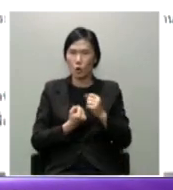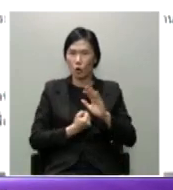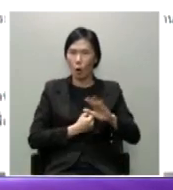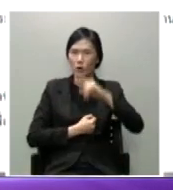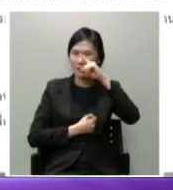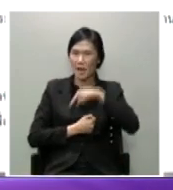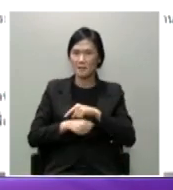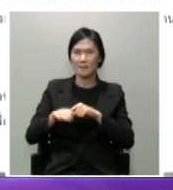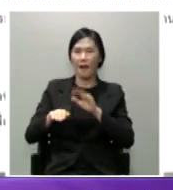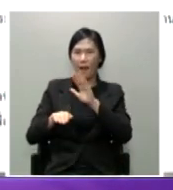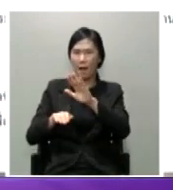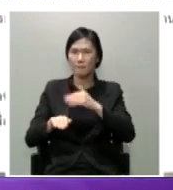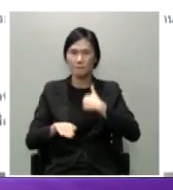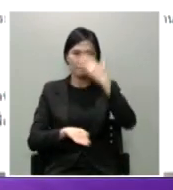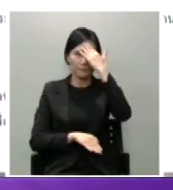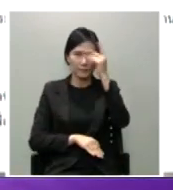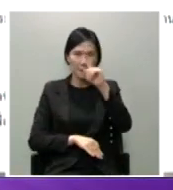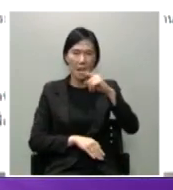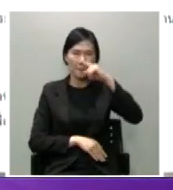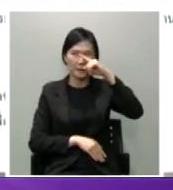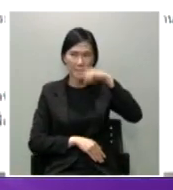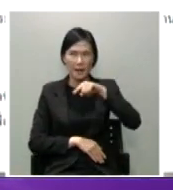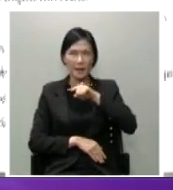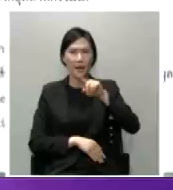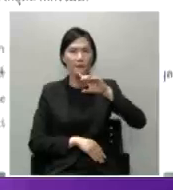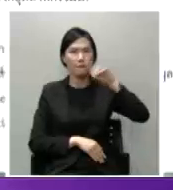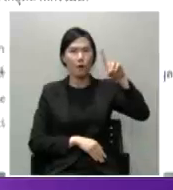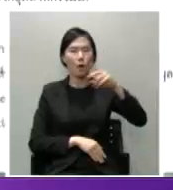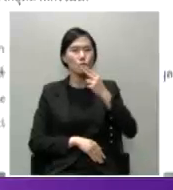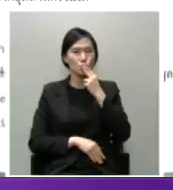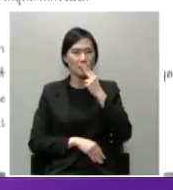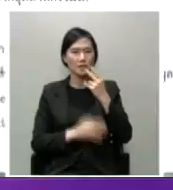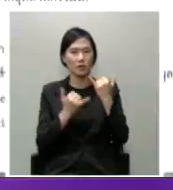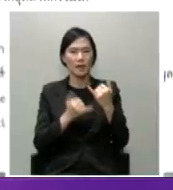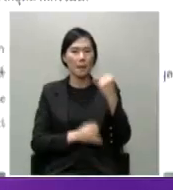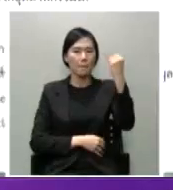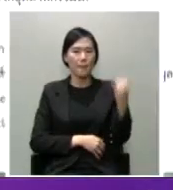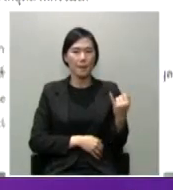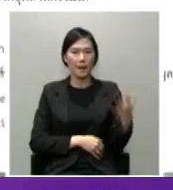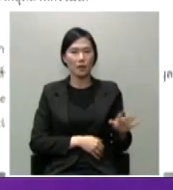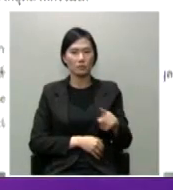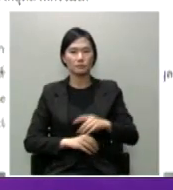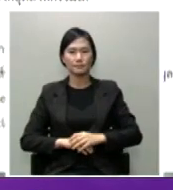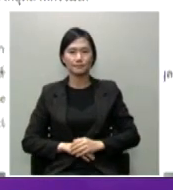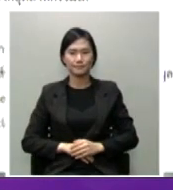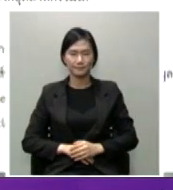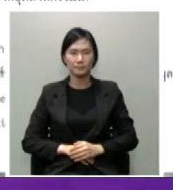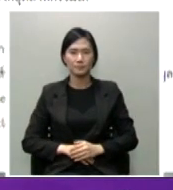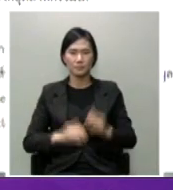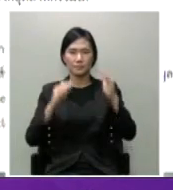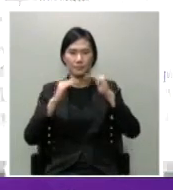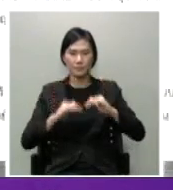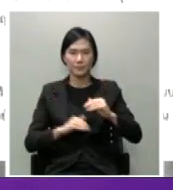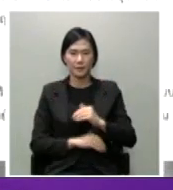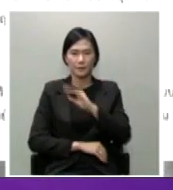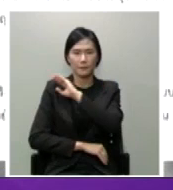ทยเหตุไทยยังฟ้องคดีบุหรี่ฟ้องไปแล้วแพ้แล้วล่ะครับฟิลิปบอริสอ่ะอีกอันหนึ่งฟิลิปปินส์